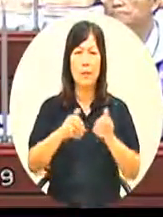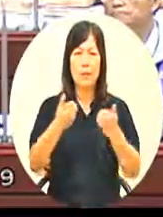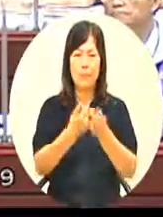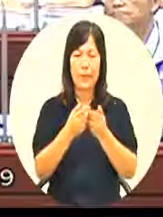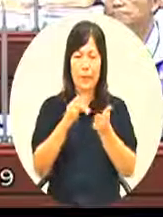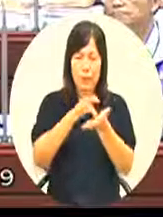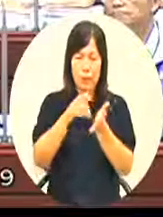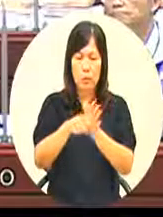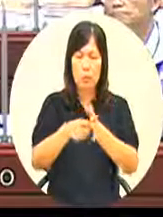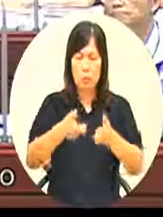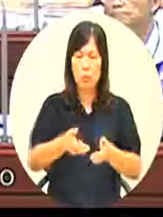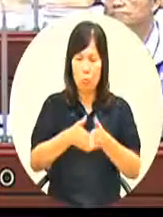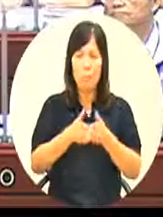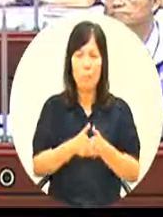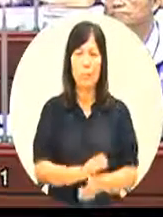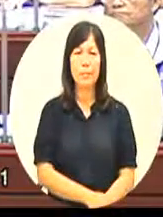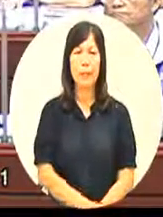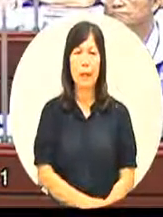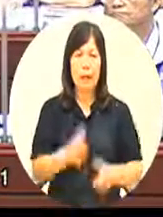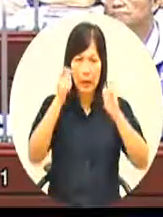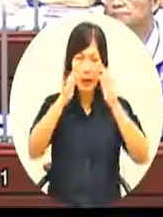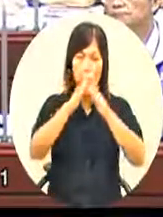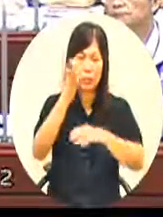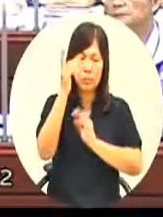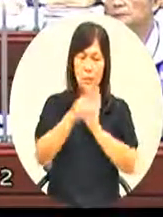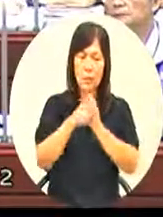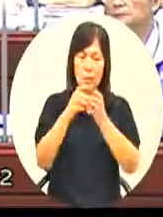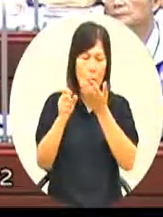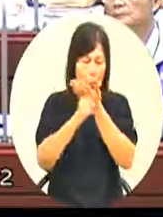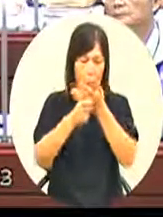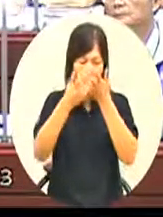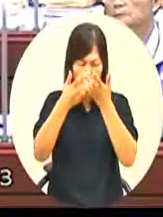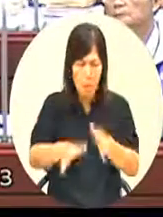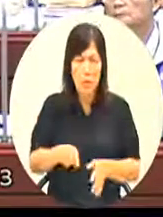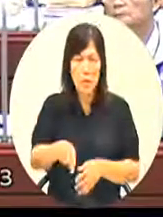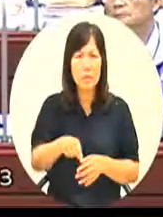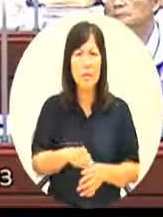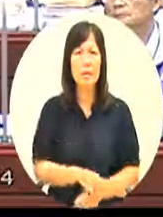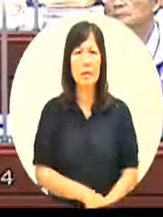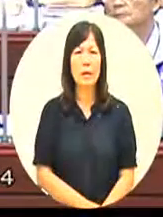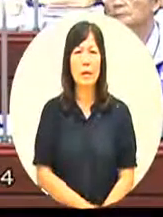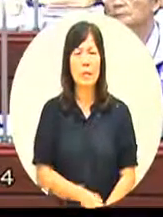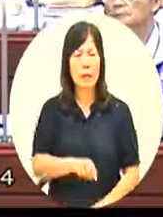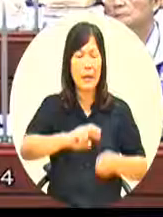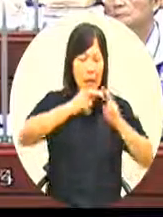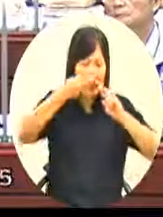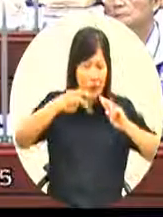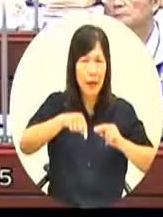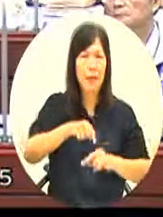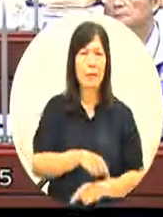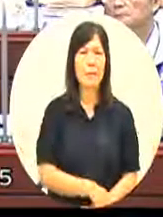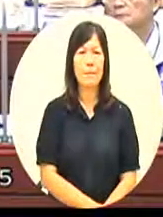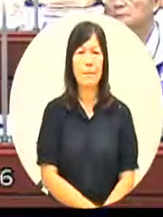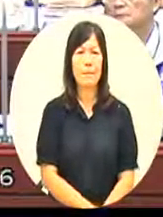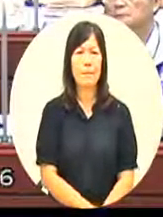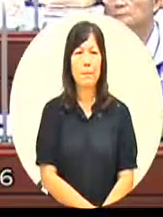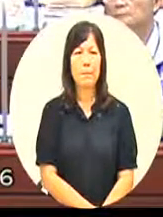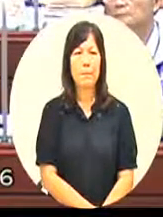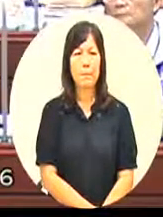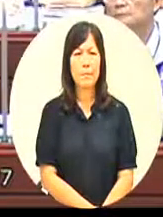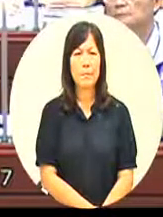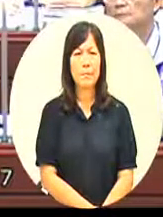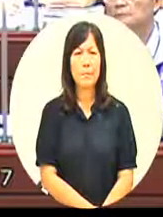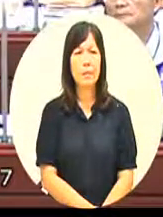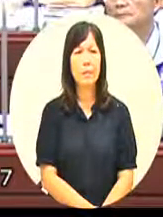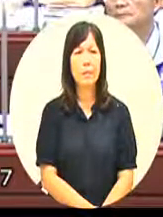我这个高雄市犯得到这样子。 这个是 跳跳糖。 那是跳跳糖。 对，跳